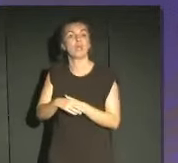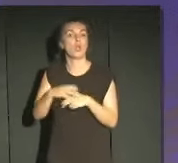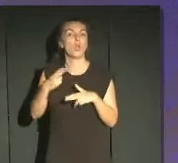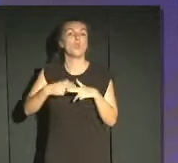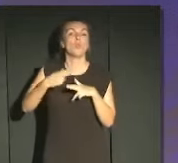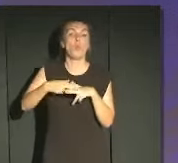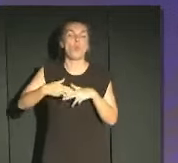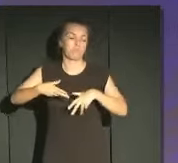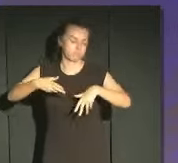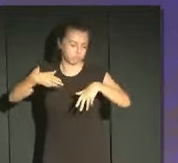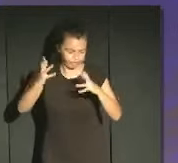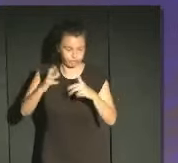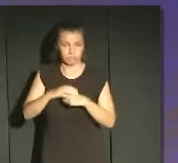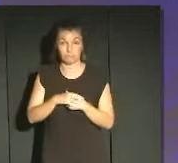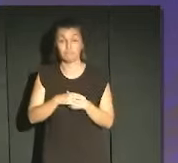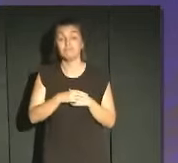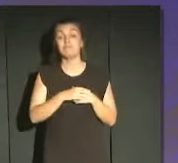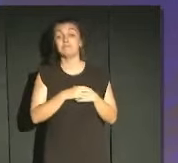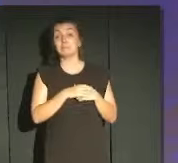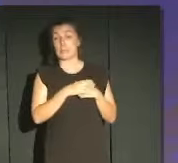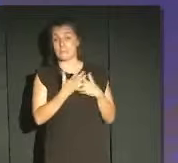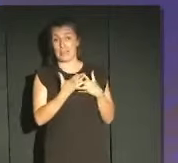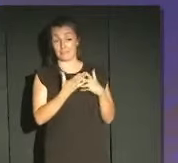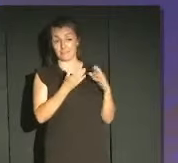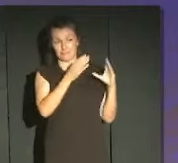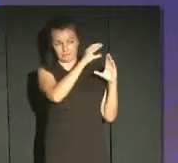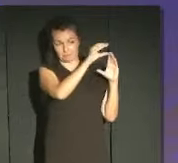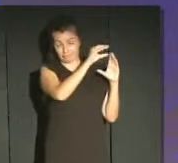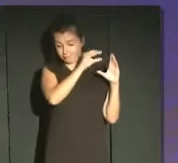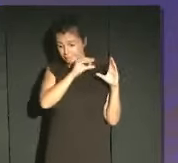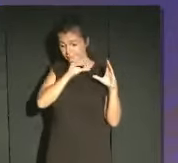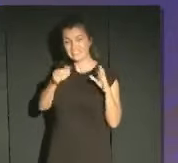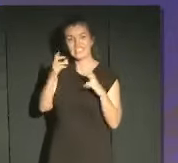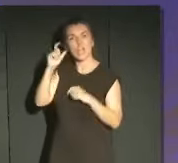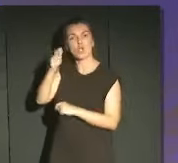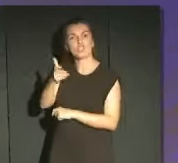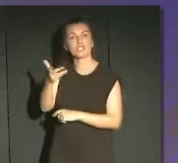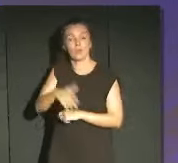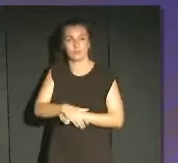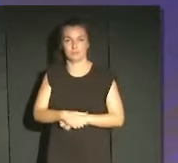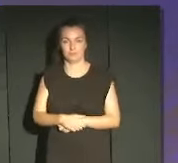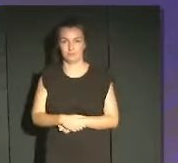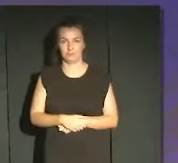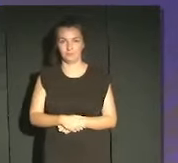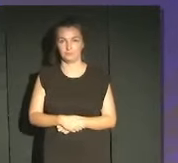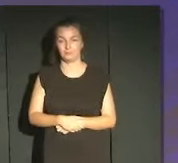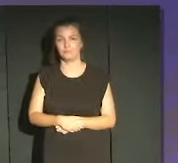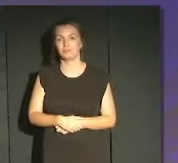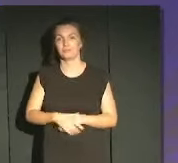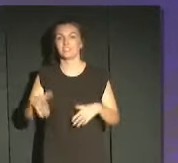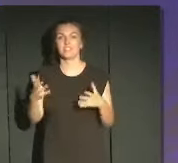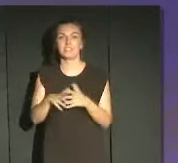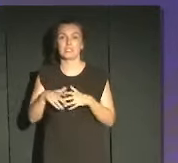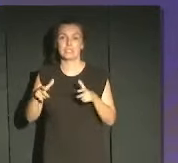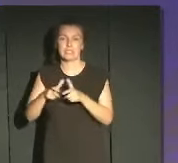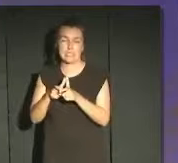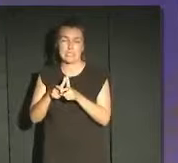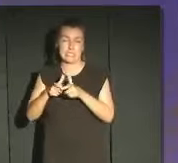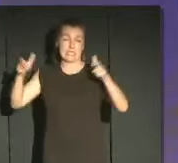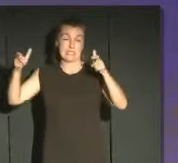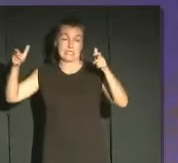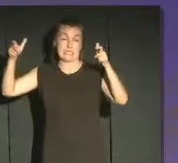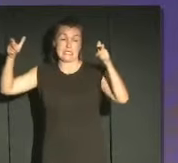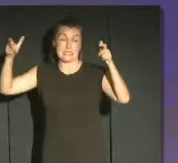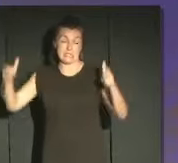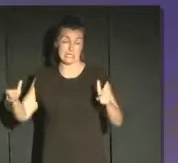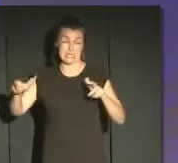bref peu importe le nom mais qui en réalité mainti la même logique celle de financer les immenses agroindustries de